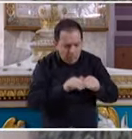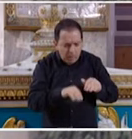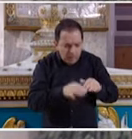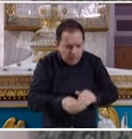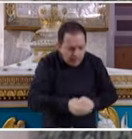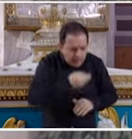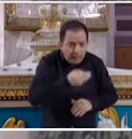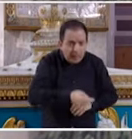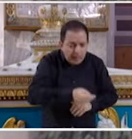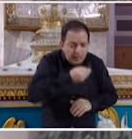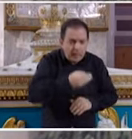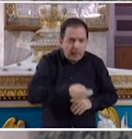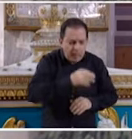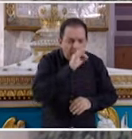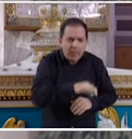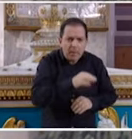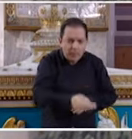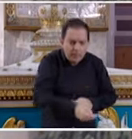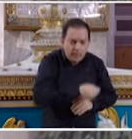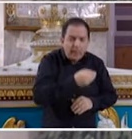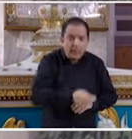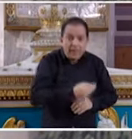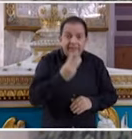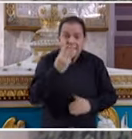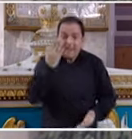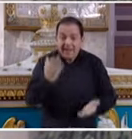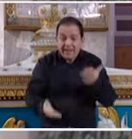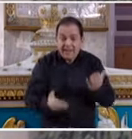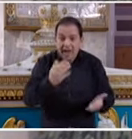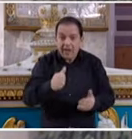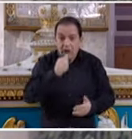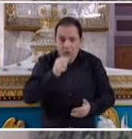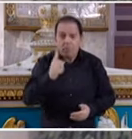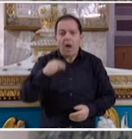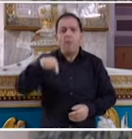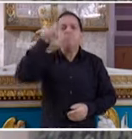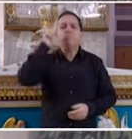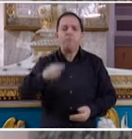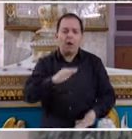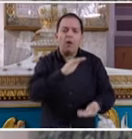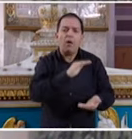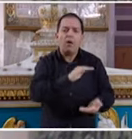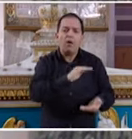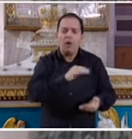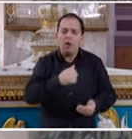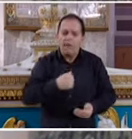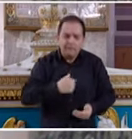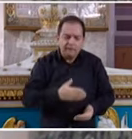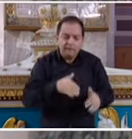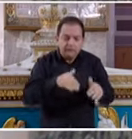σταγόνα σταγόνα και μάζευα 3 κιλά νερό το 24ωρο. Το λίγο αυτό νερό το εκτιμούσα πολύ